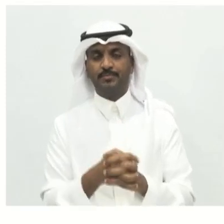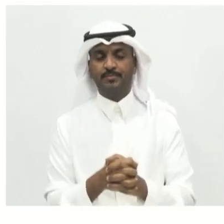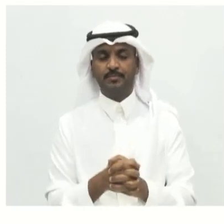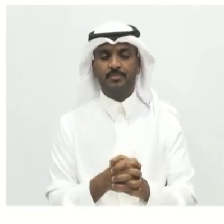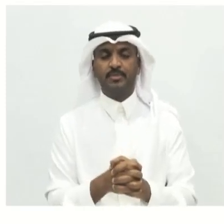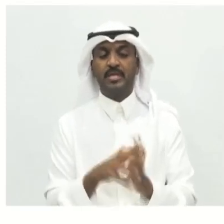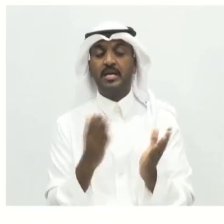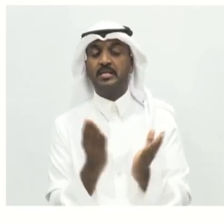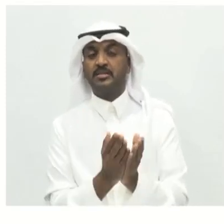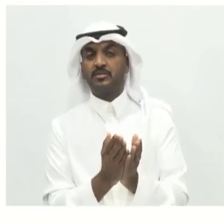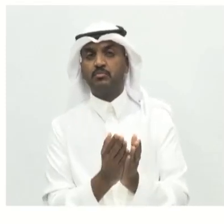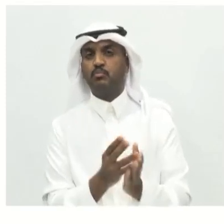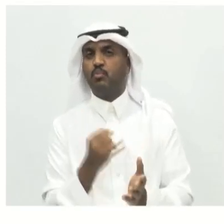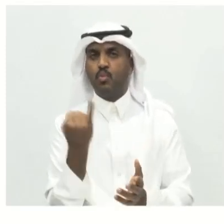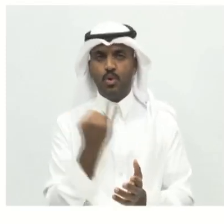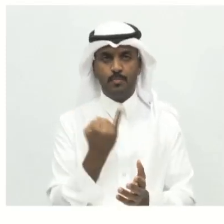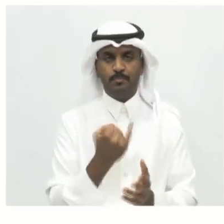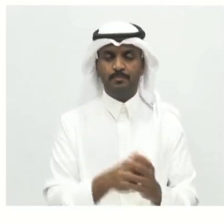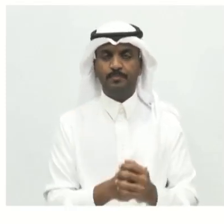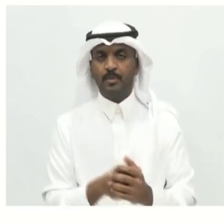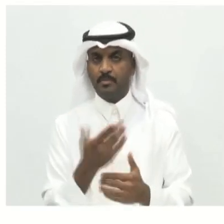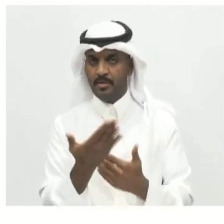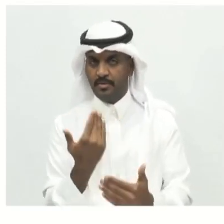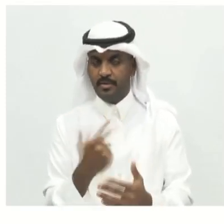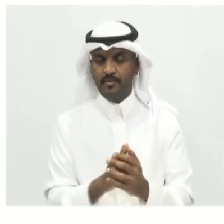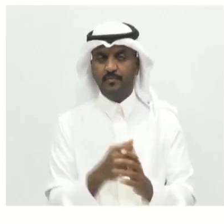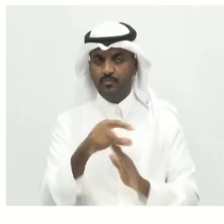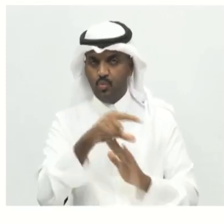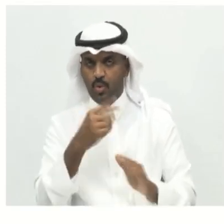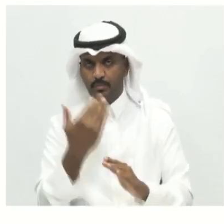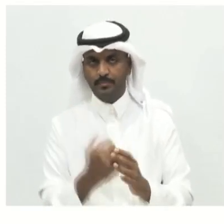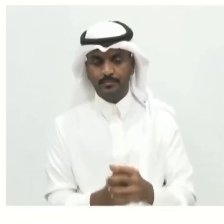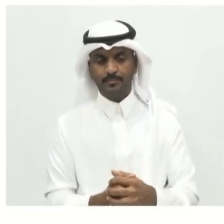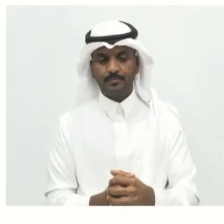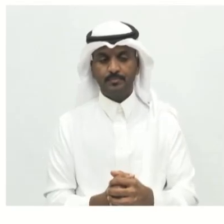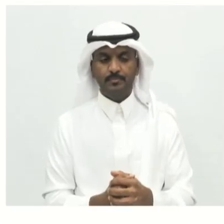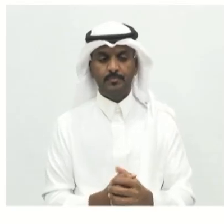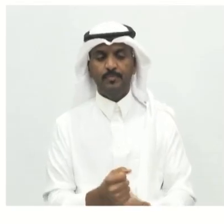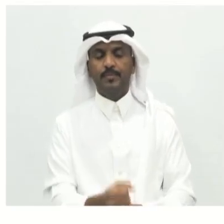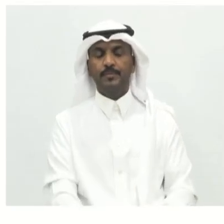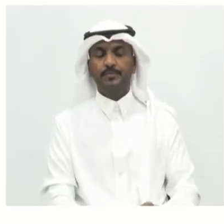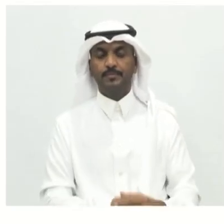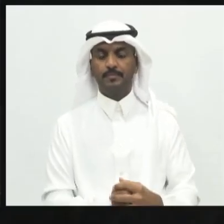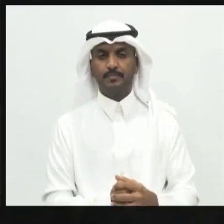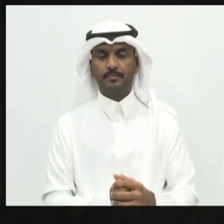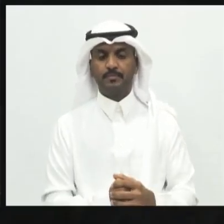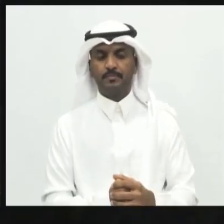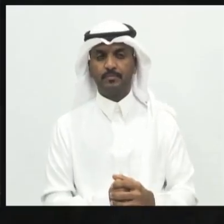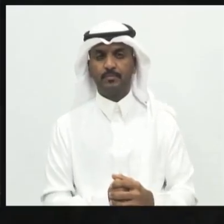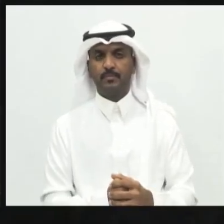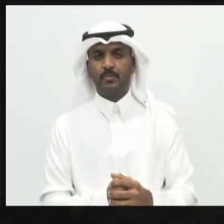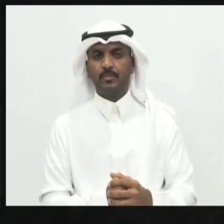وفي درس في غايه الاهميه وقبل ان نتعرف على عنوان درسنا لهذا اليوم دعونا يا ابنائي